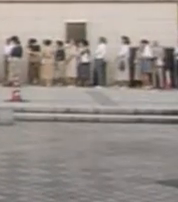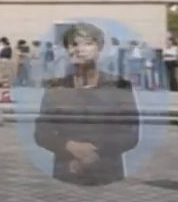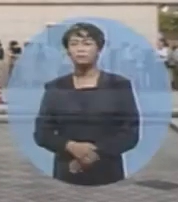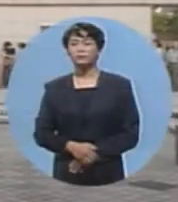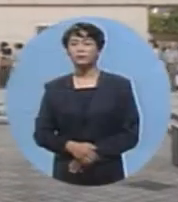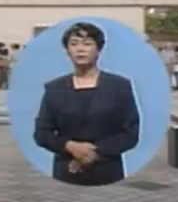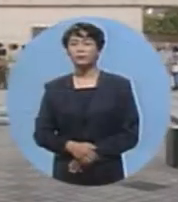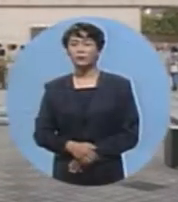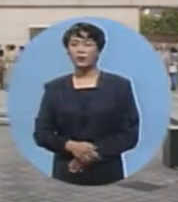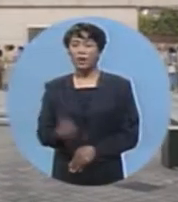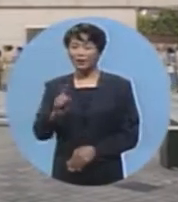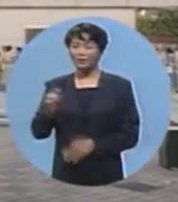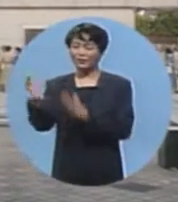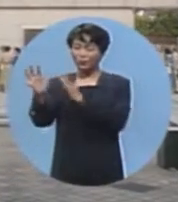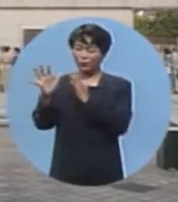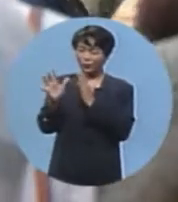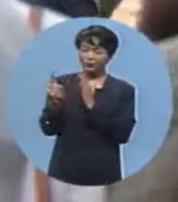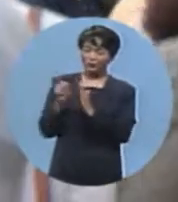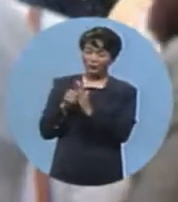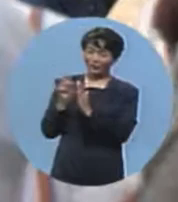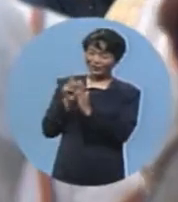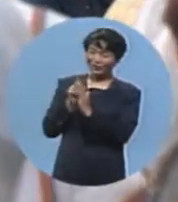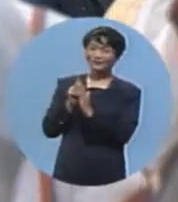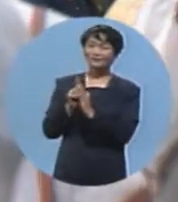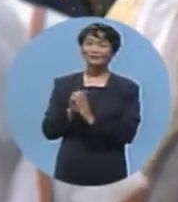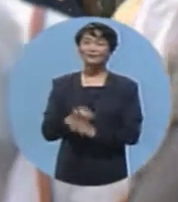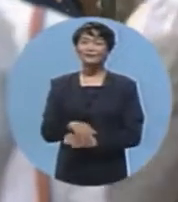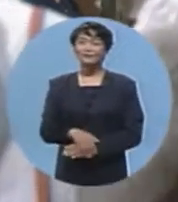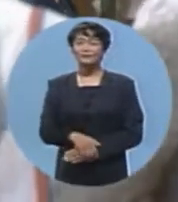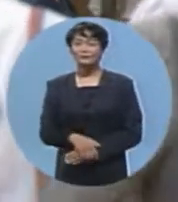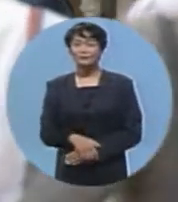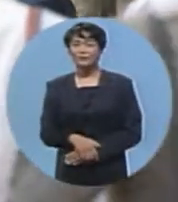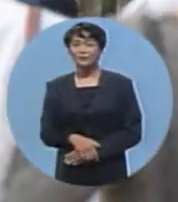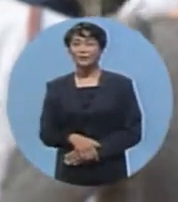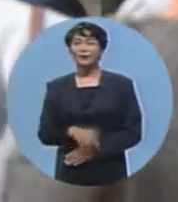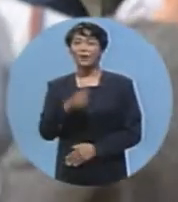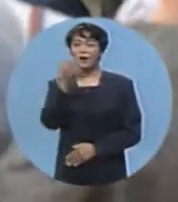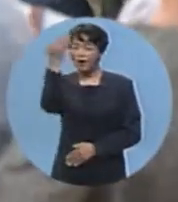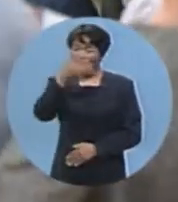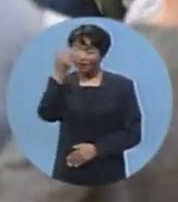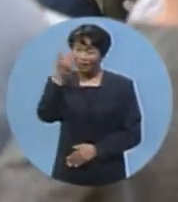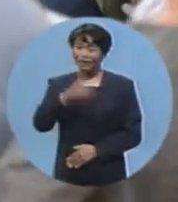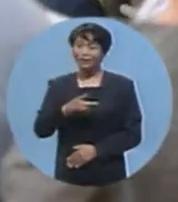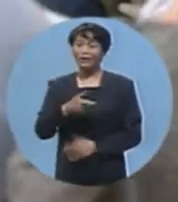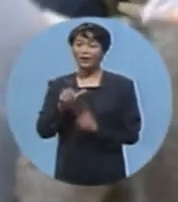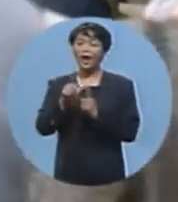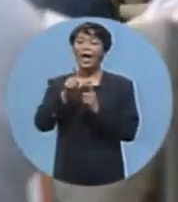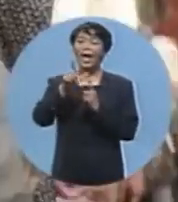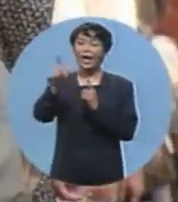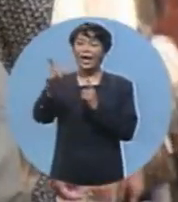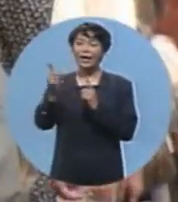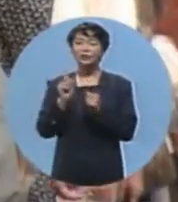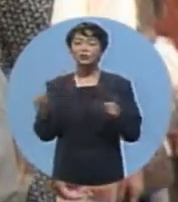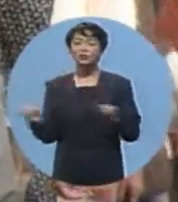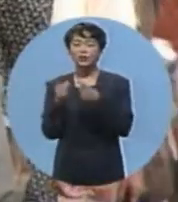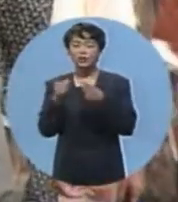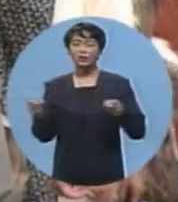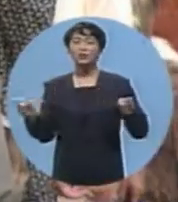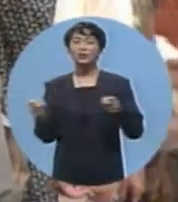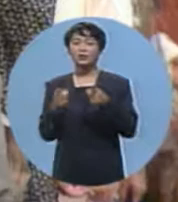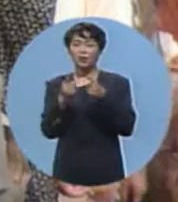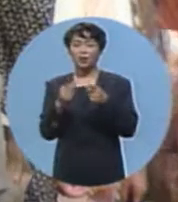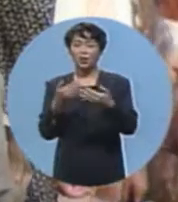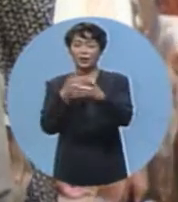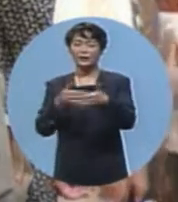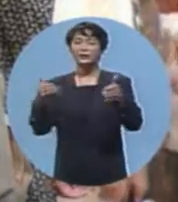あれあれ、なんだこの行列は。はは、 N 響メンバーによる室内オーケ